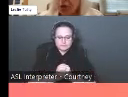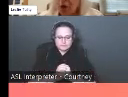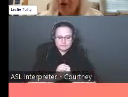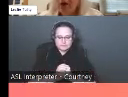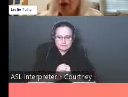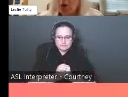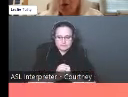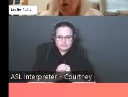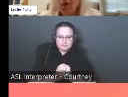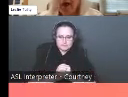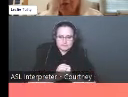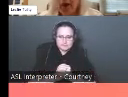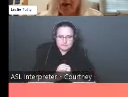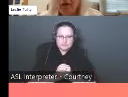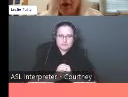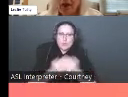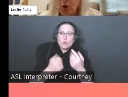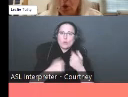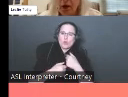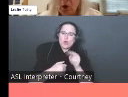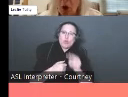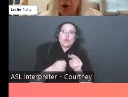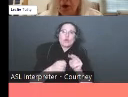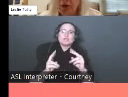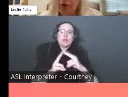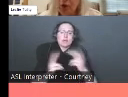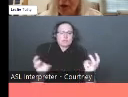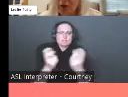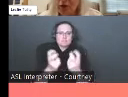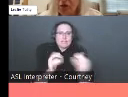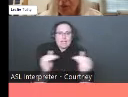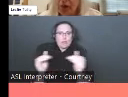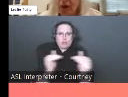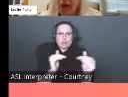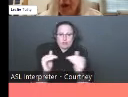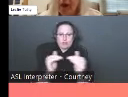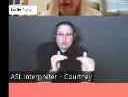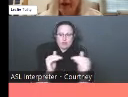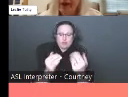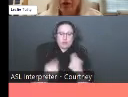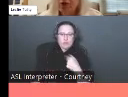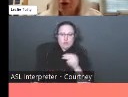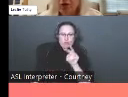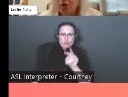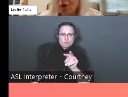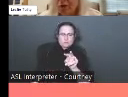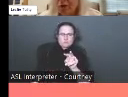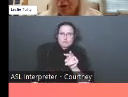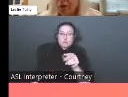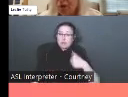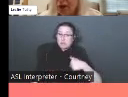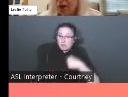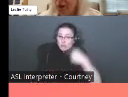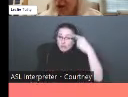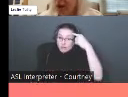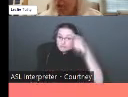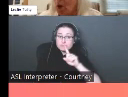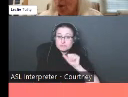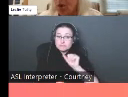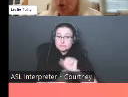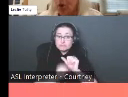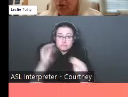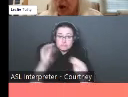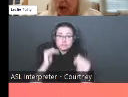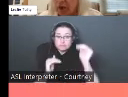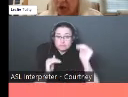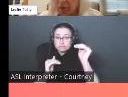communication. Nous croyons que le couple avait donc une égalité dans les relations et ça ne nous